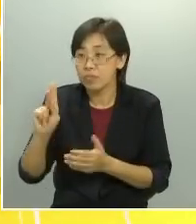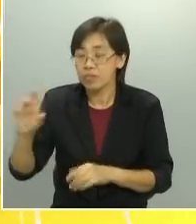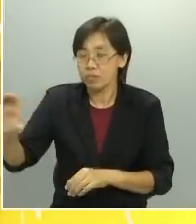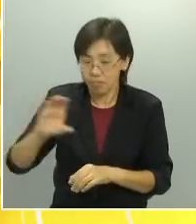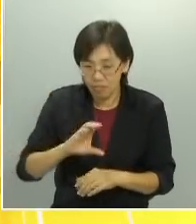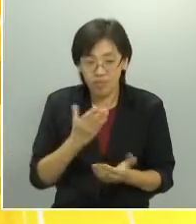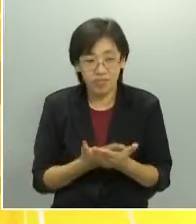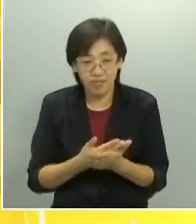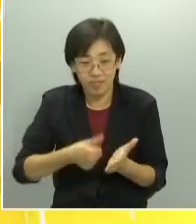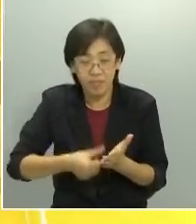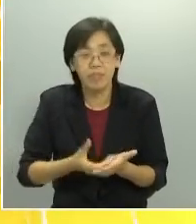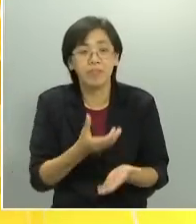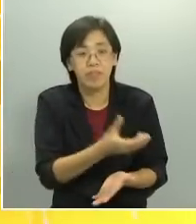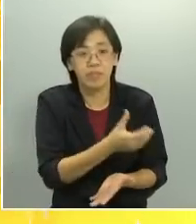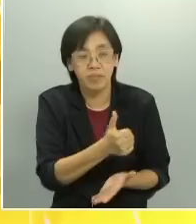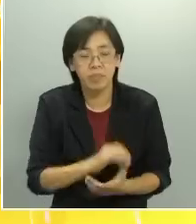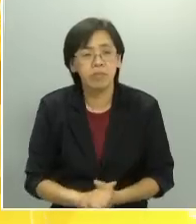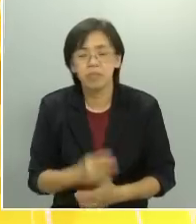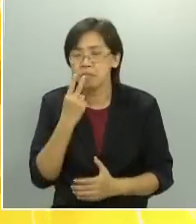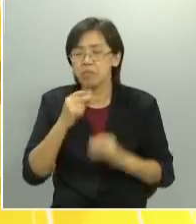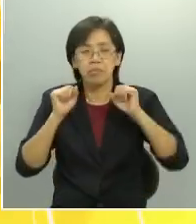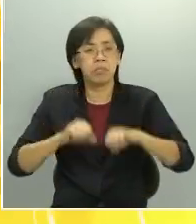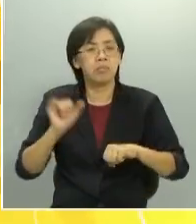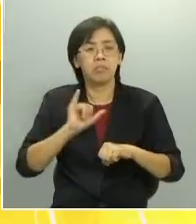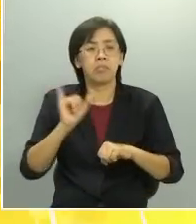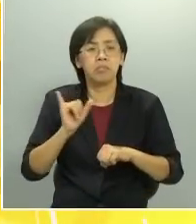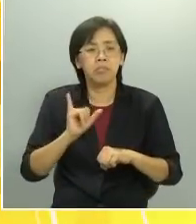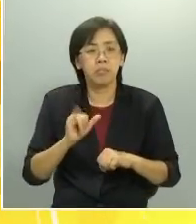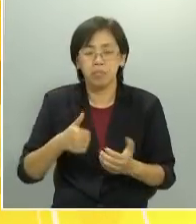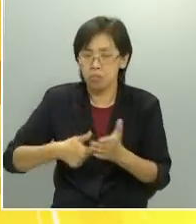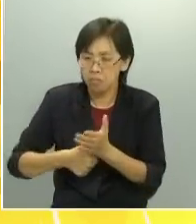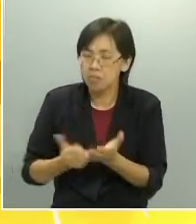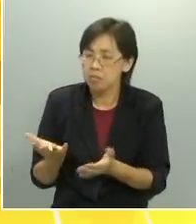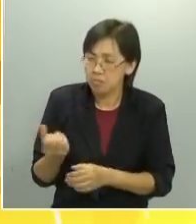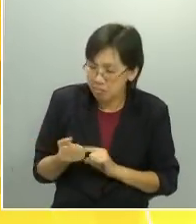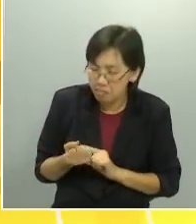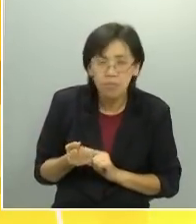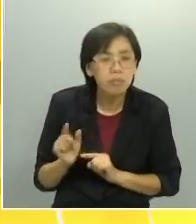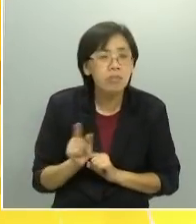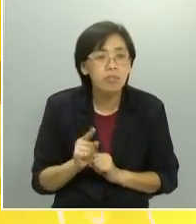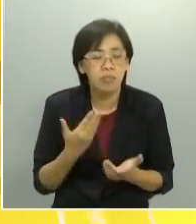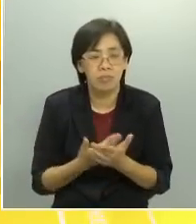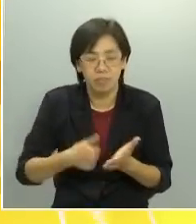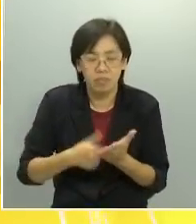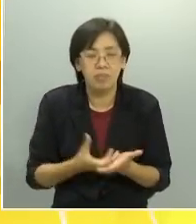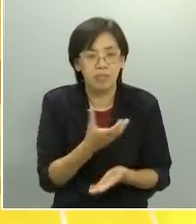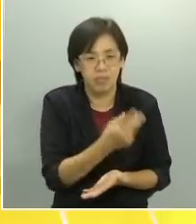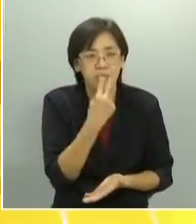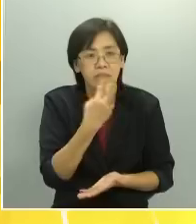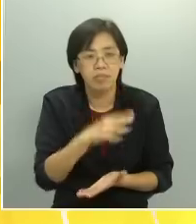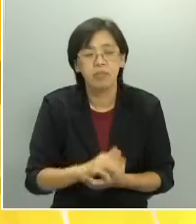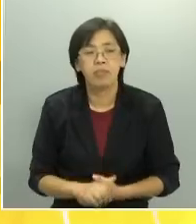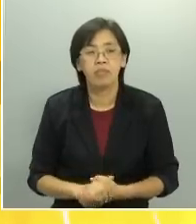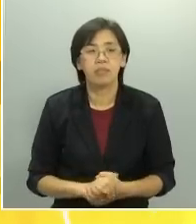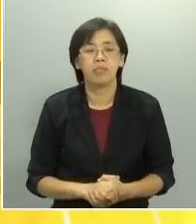ว่ามียังไม่เห็นมติที่รับหนี้ไงแต่ว่ามีมติให้เอาเงินไปจ่ายหนี ้นั่นแหละครับท่านผู้